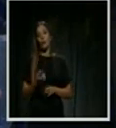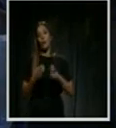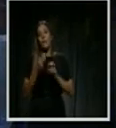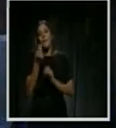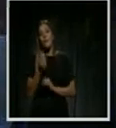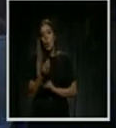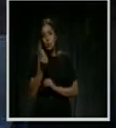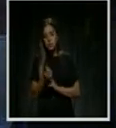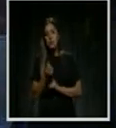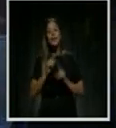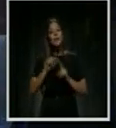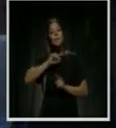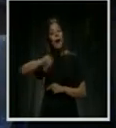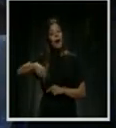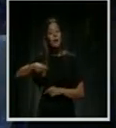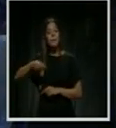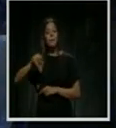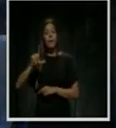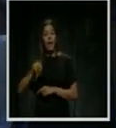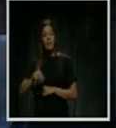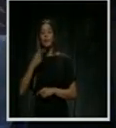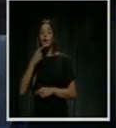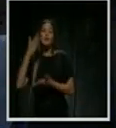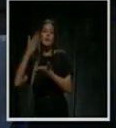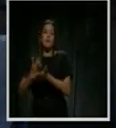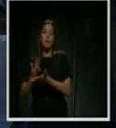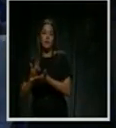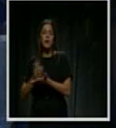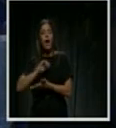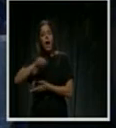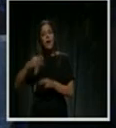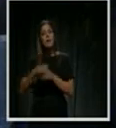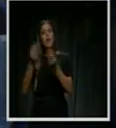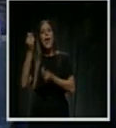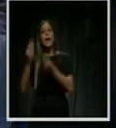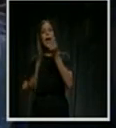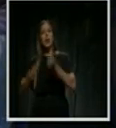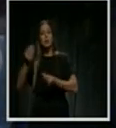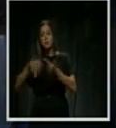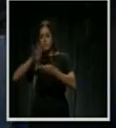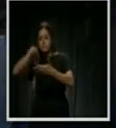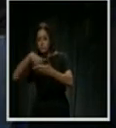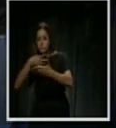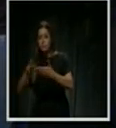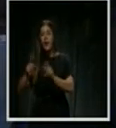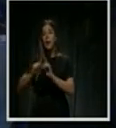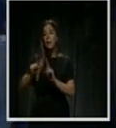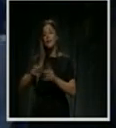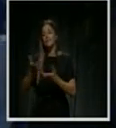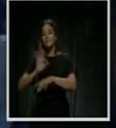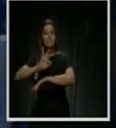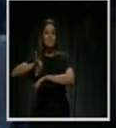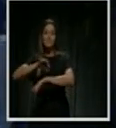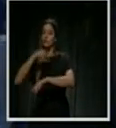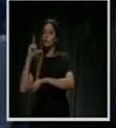iva l-accounts tagħna nagħmluhom u qegħdin isiru għaliex hekk hemm bżonn ma kollox jieħu il-ħin. Kif